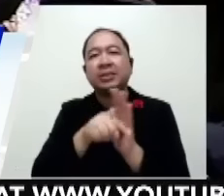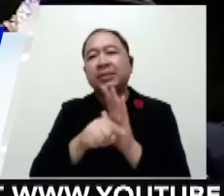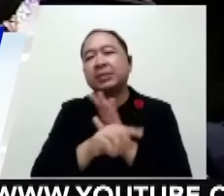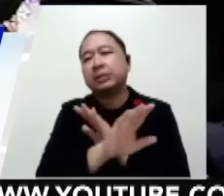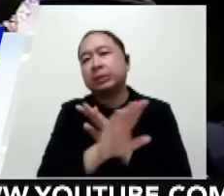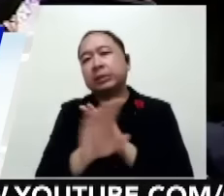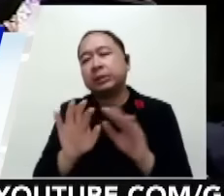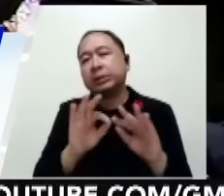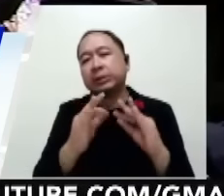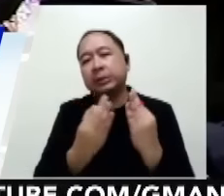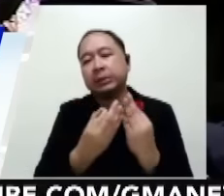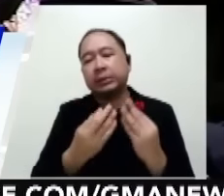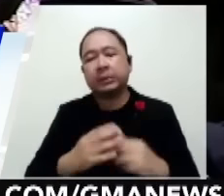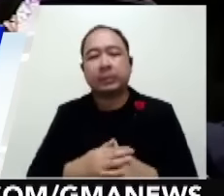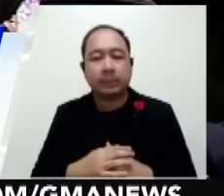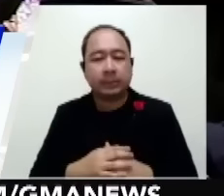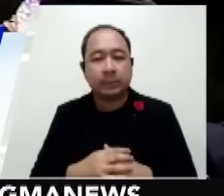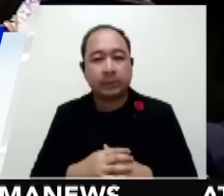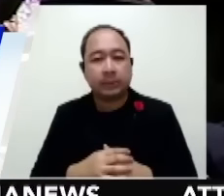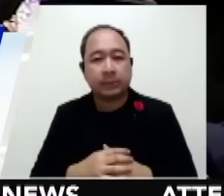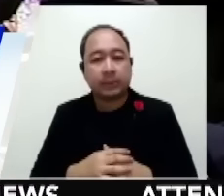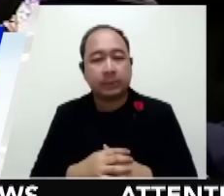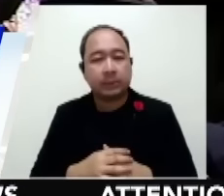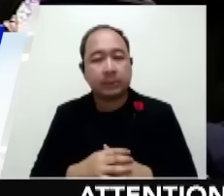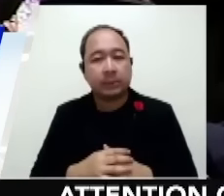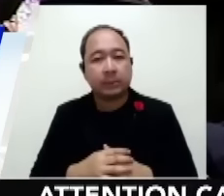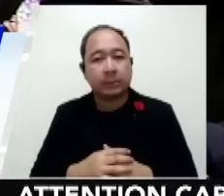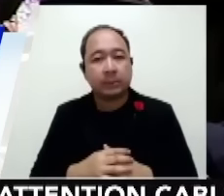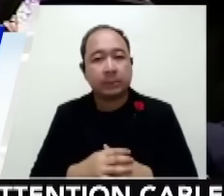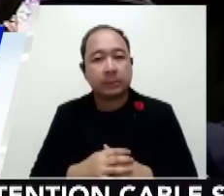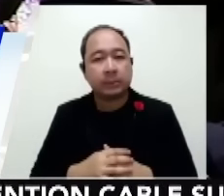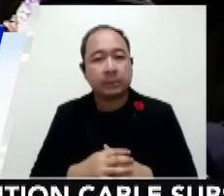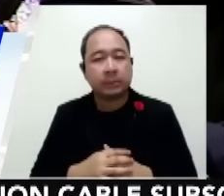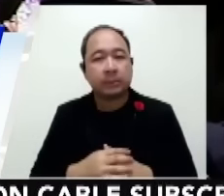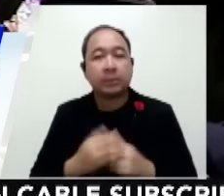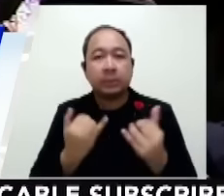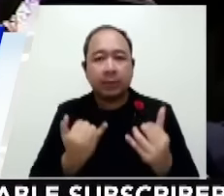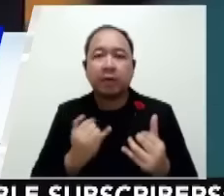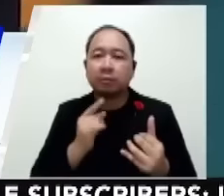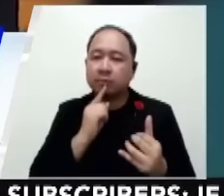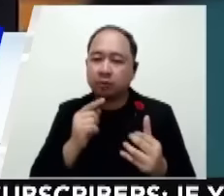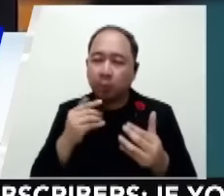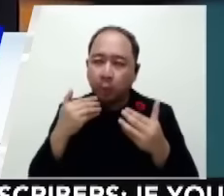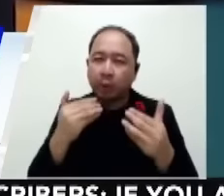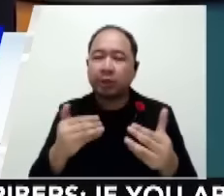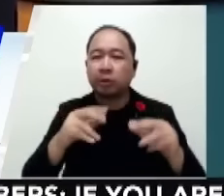why talagang nakakaroon tayo ng investigation sa committee ito,